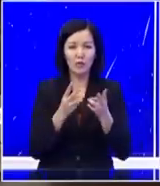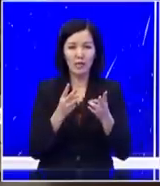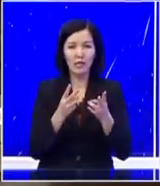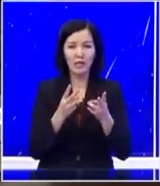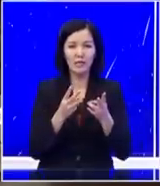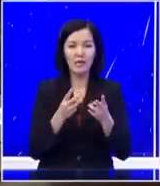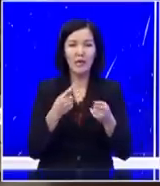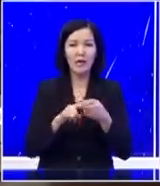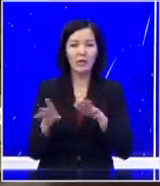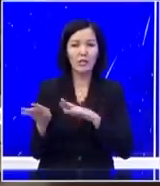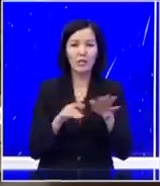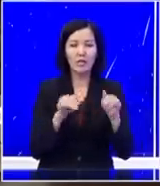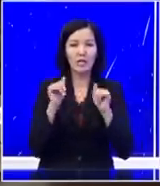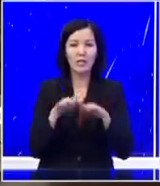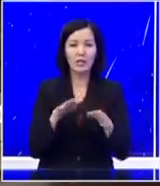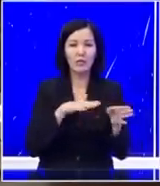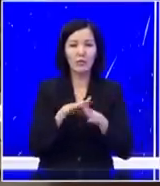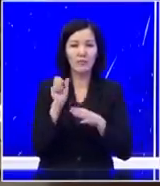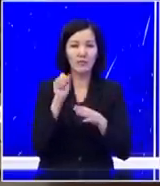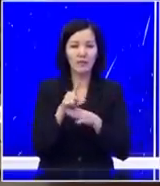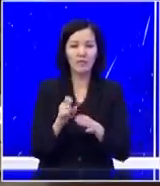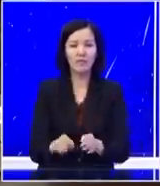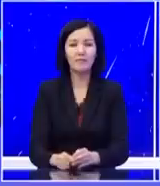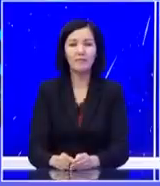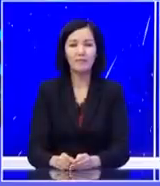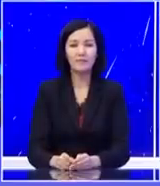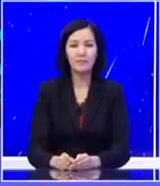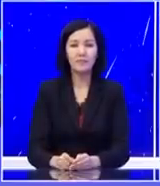байланысты қажетті шараларды атқаруды тапсырамын.